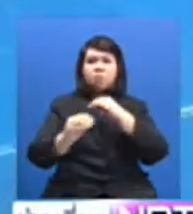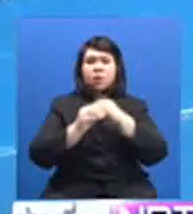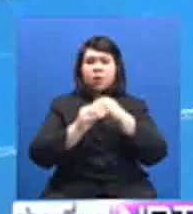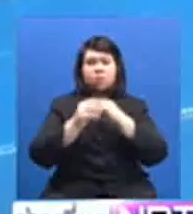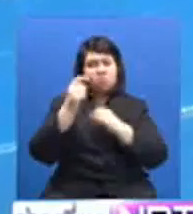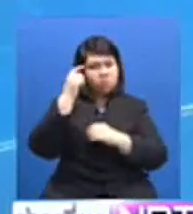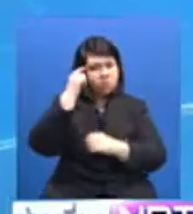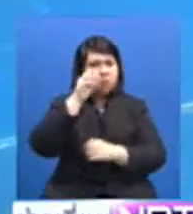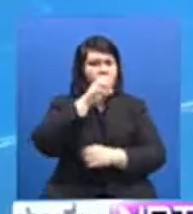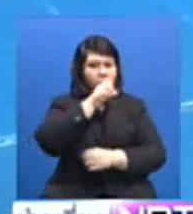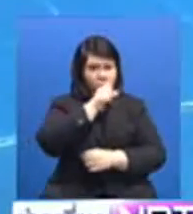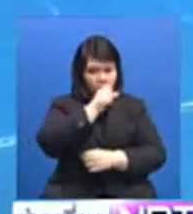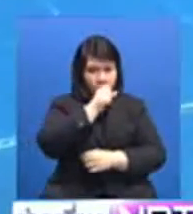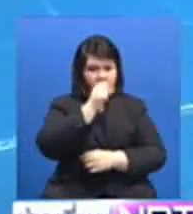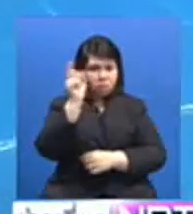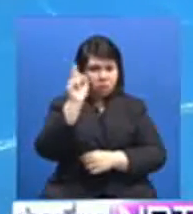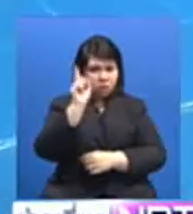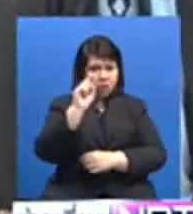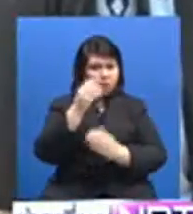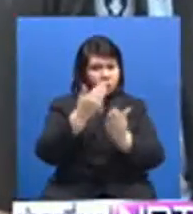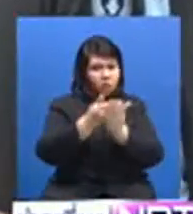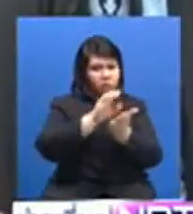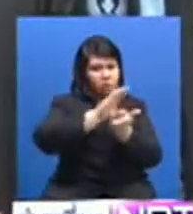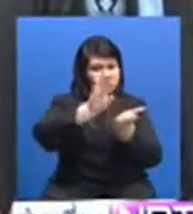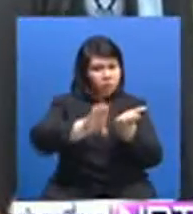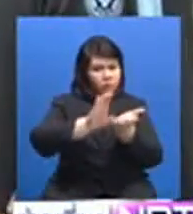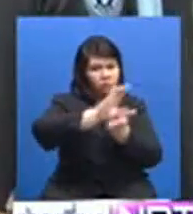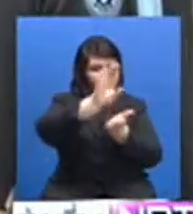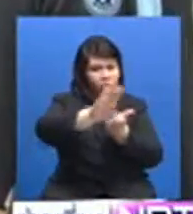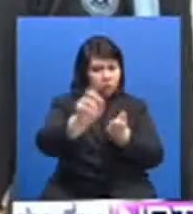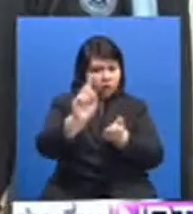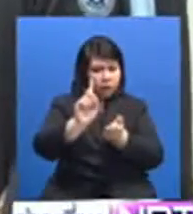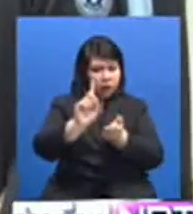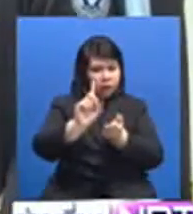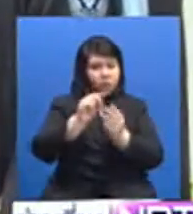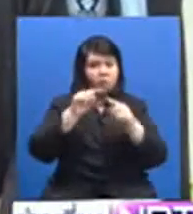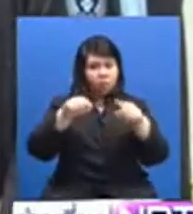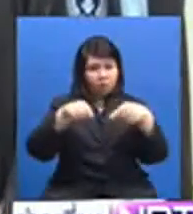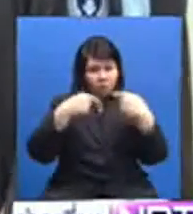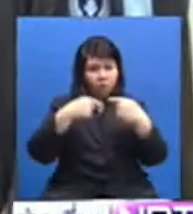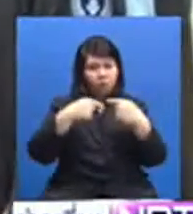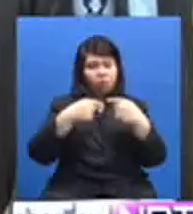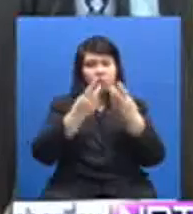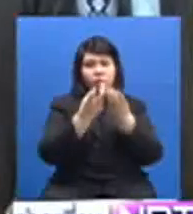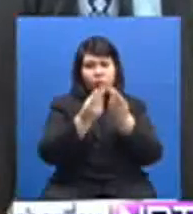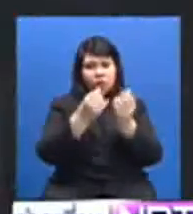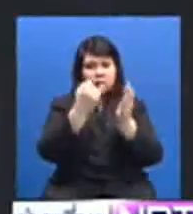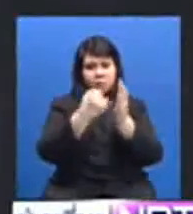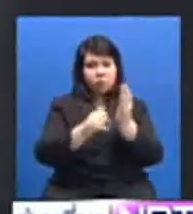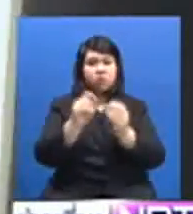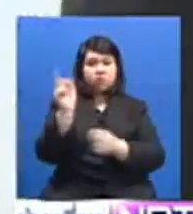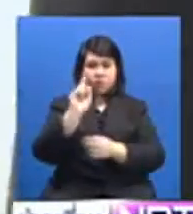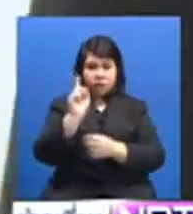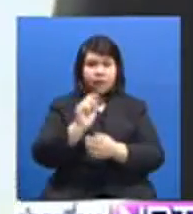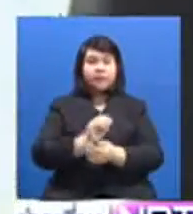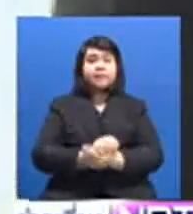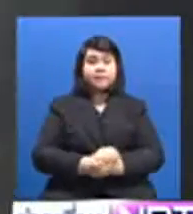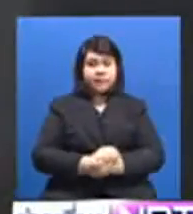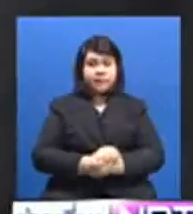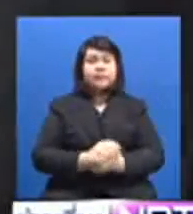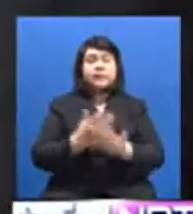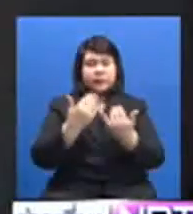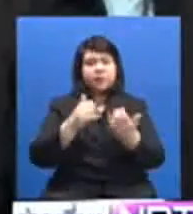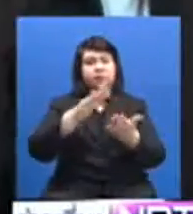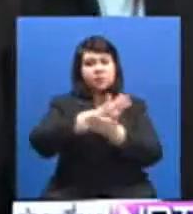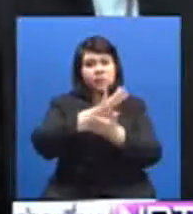จงใจปกปิดข้อมูลโรงเรีนที่ได้รับงบประมาณหรอเป็นการแจ้งจำนวนโงเรีนคลาดเคลื่อนของเขตพื้ที่การศึกษาจึงขอ